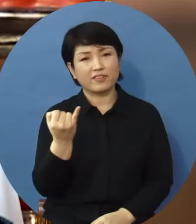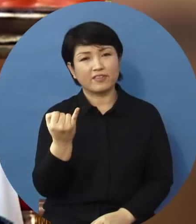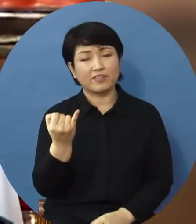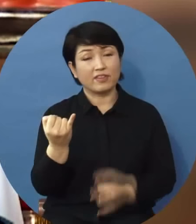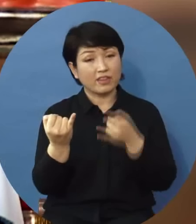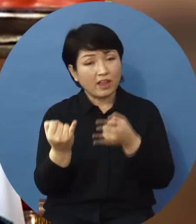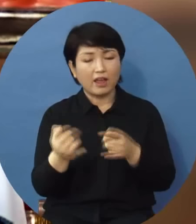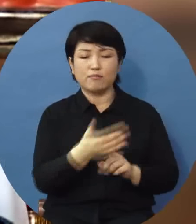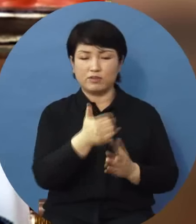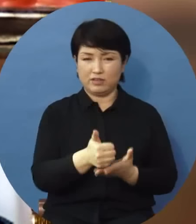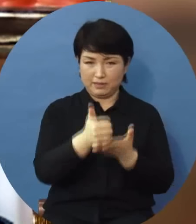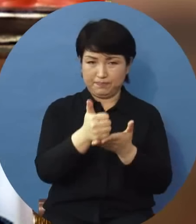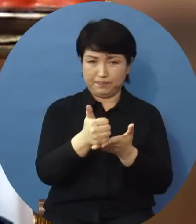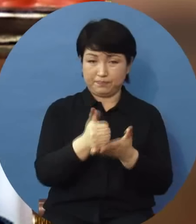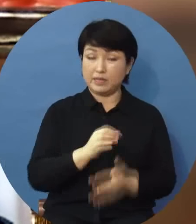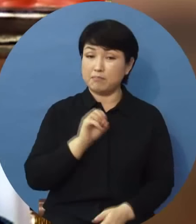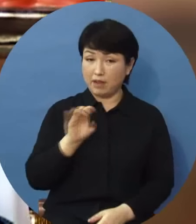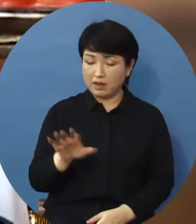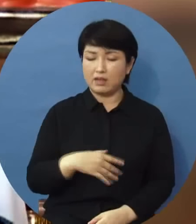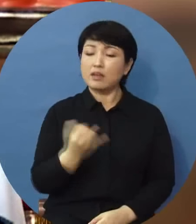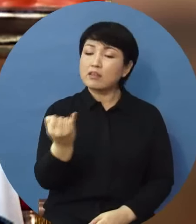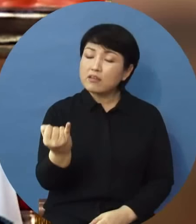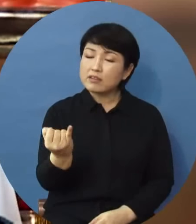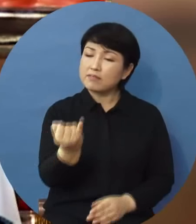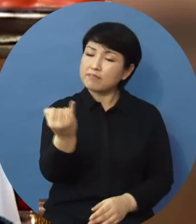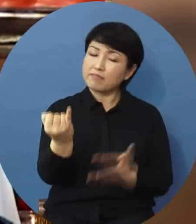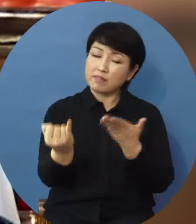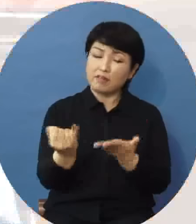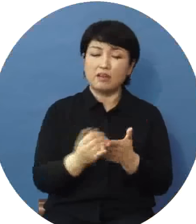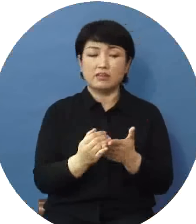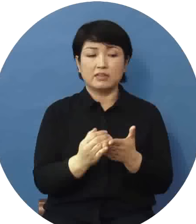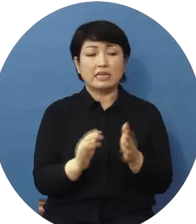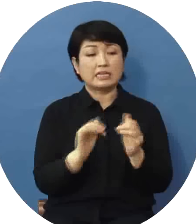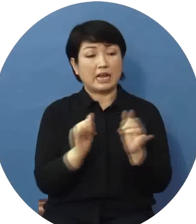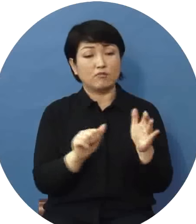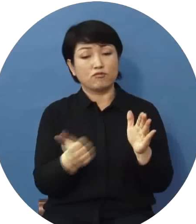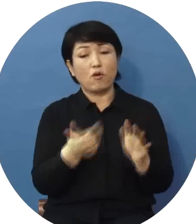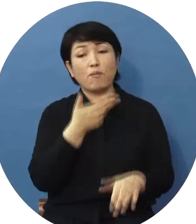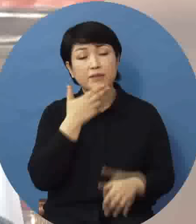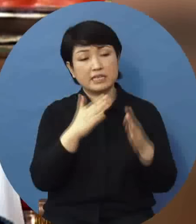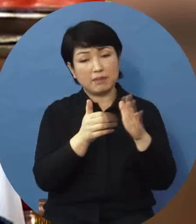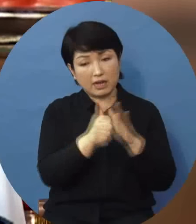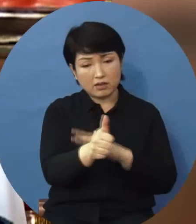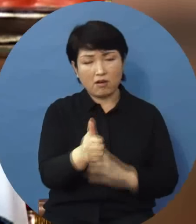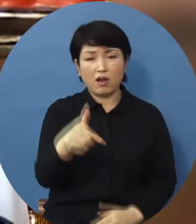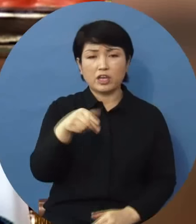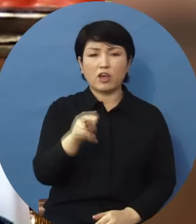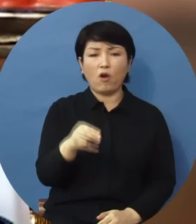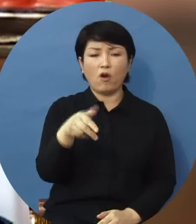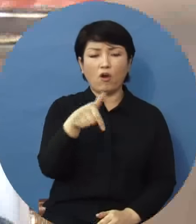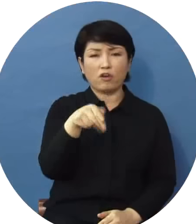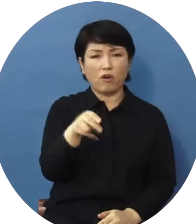여인에게 부처님이, 여인이여, 사람이 죽지 않는 집에 가서 계좌씨 한 옥금을 얻어오느라,